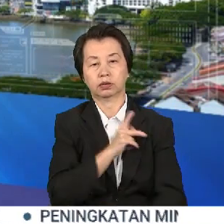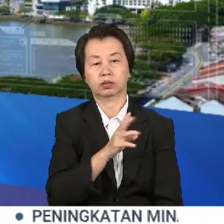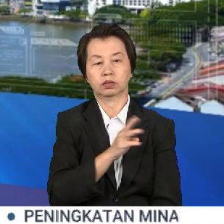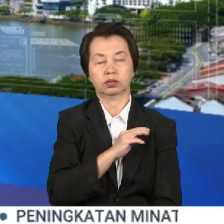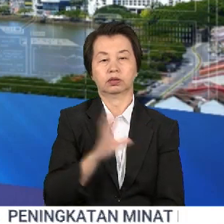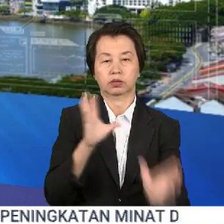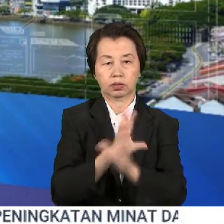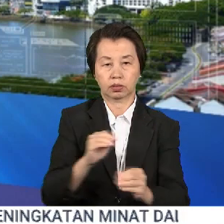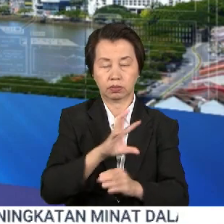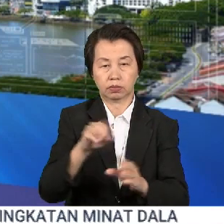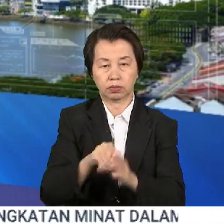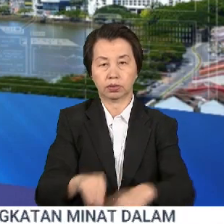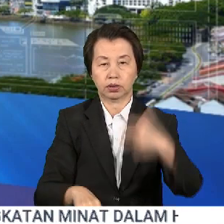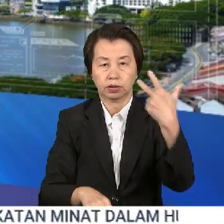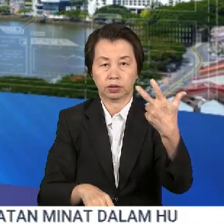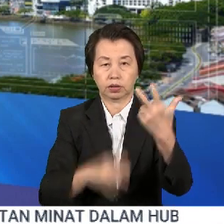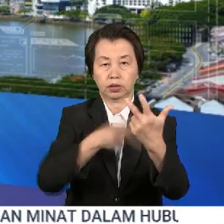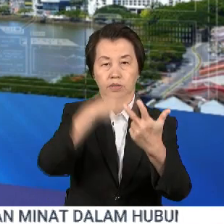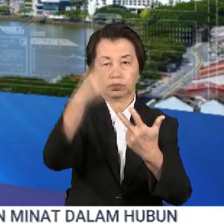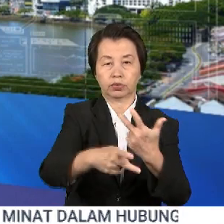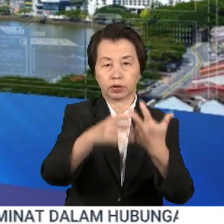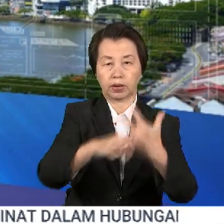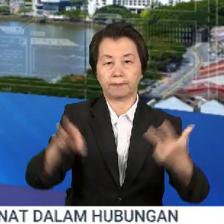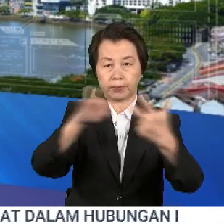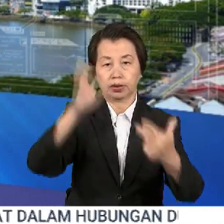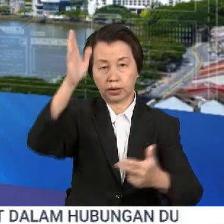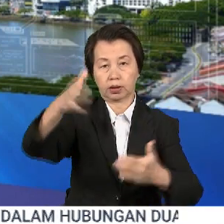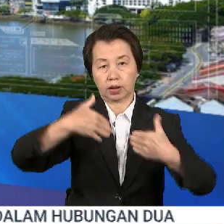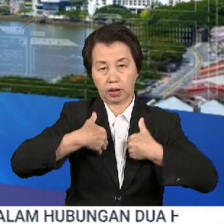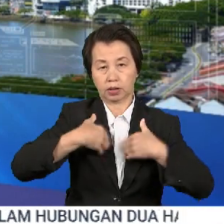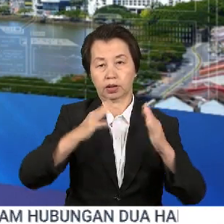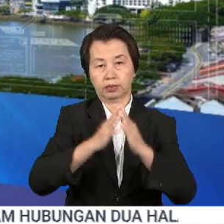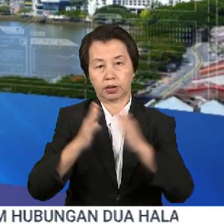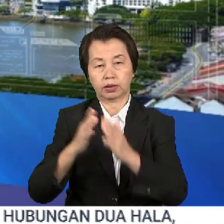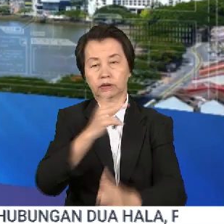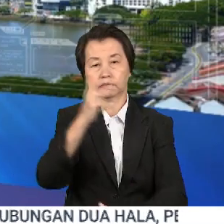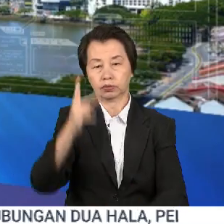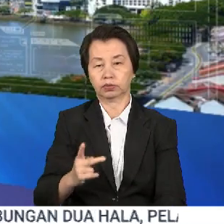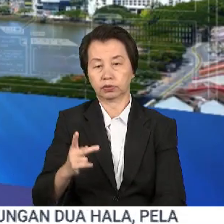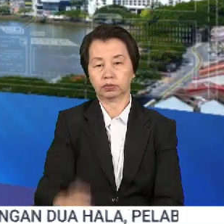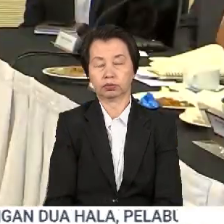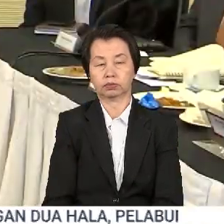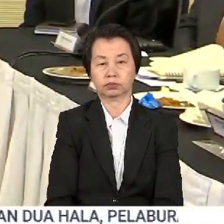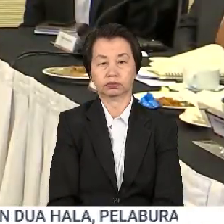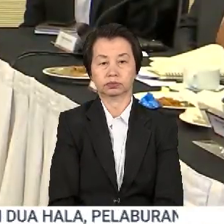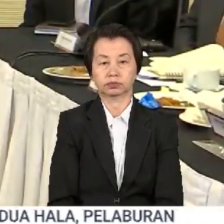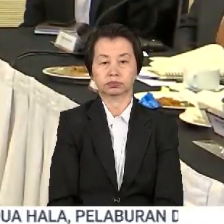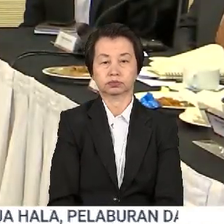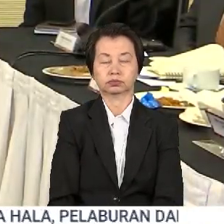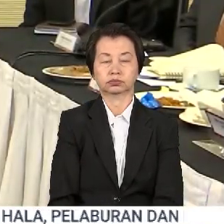ini melibatkan tiga acara utama yang akan diadakan di Bandaraya Kuching.